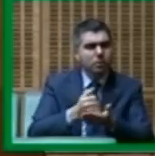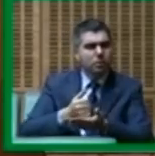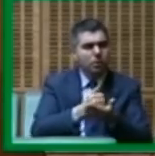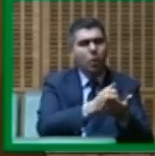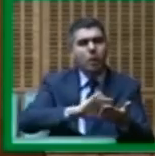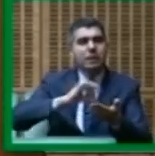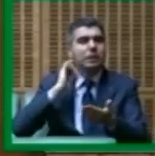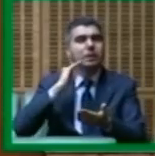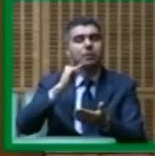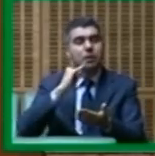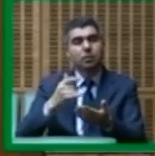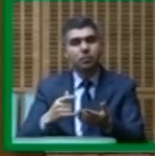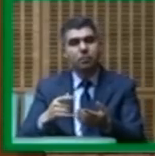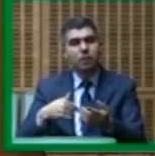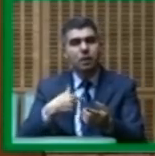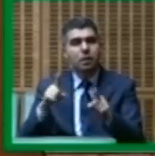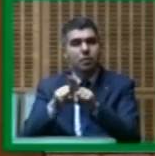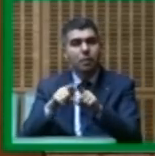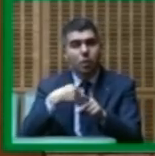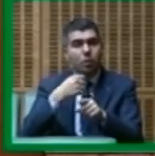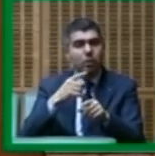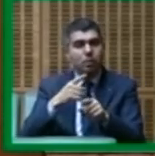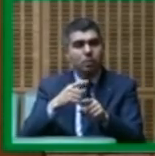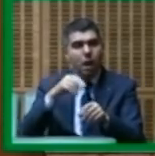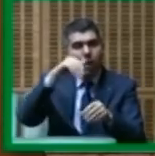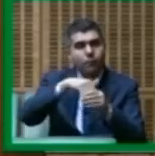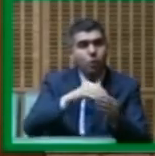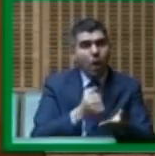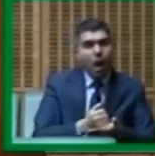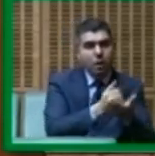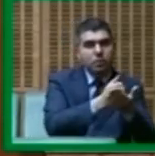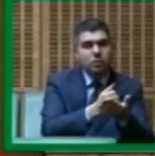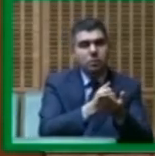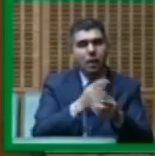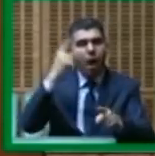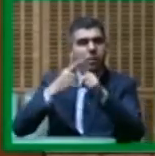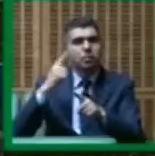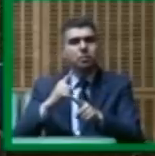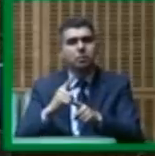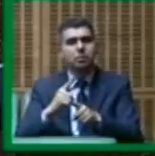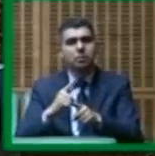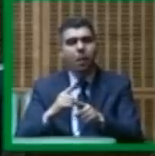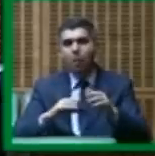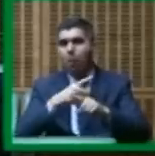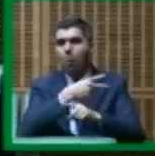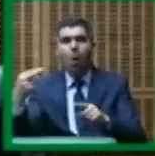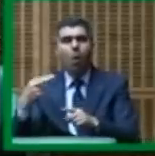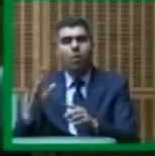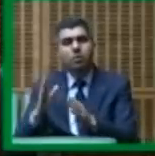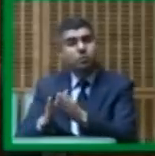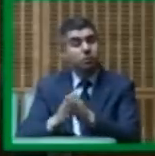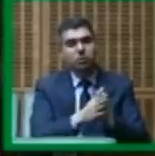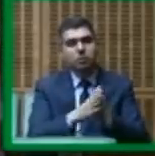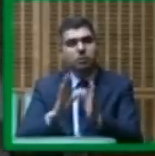المقاصة ملي جيت بديت كنصحى قال لك هذا ما تقيش الجيوب ديال المواطنين وكيفاش ندير وريو لي.